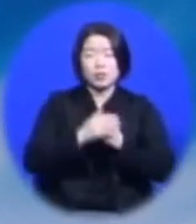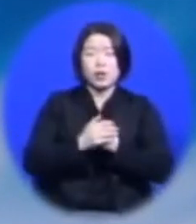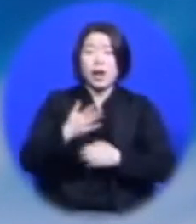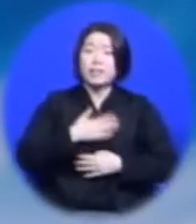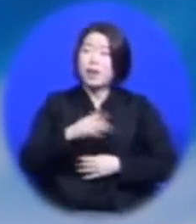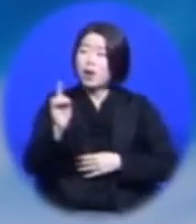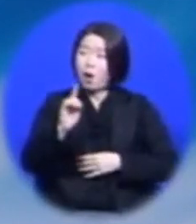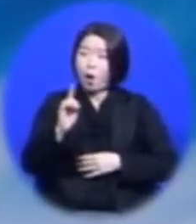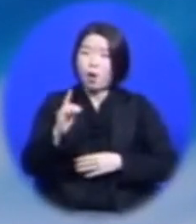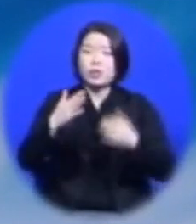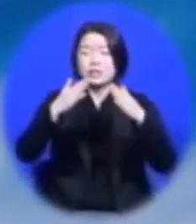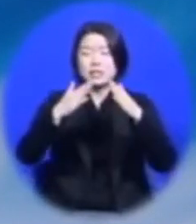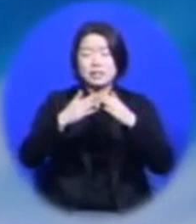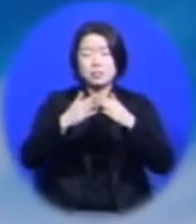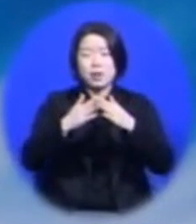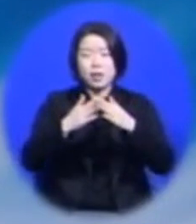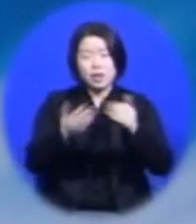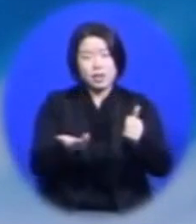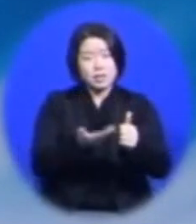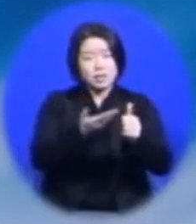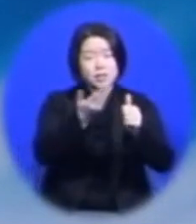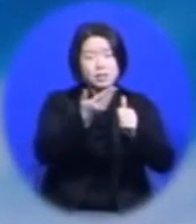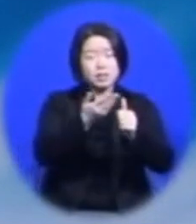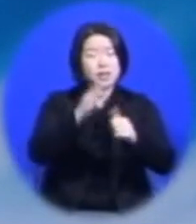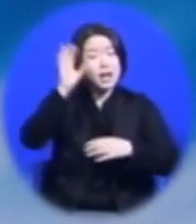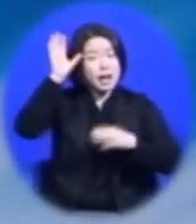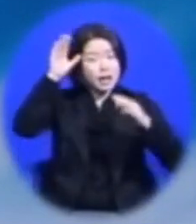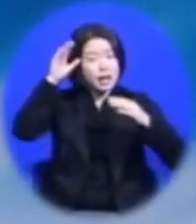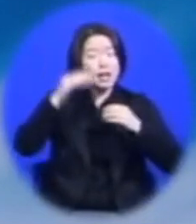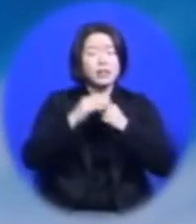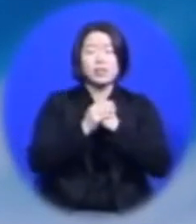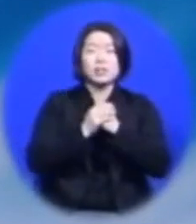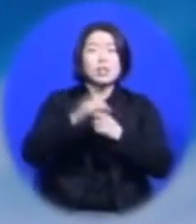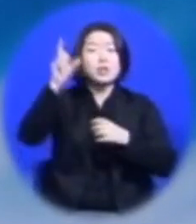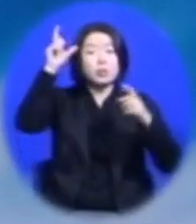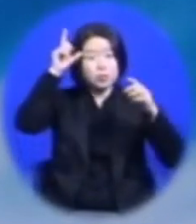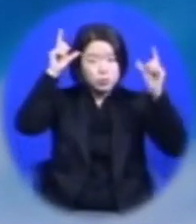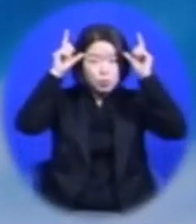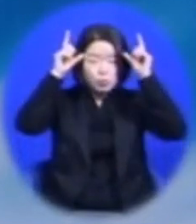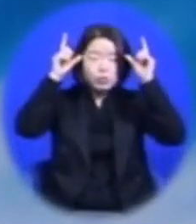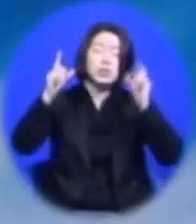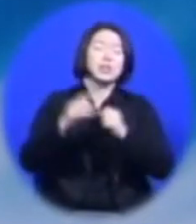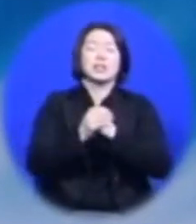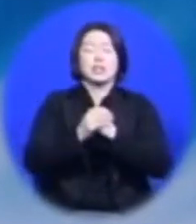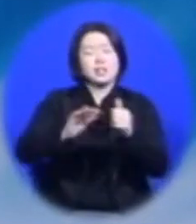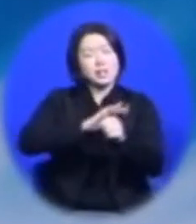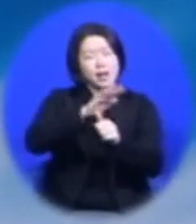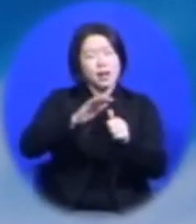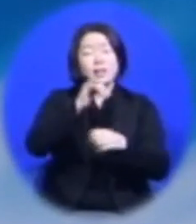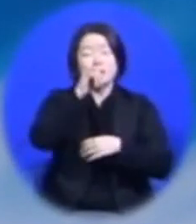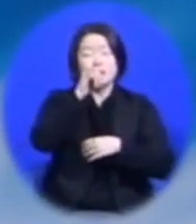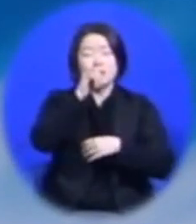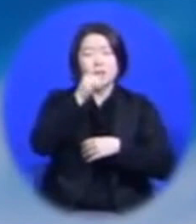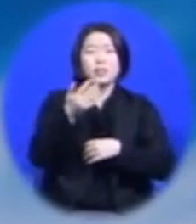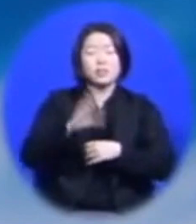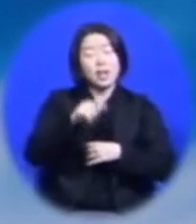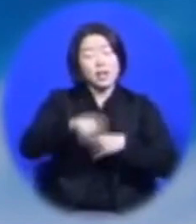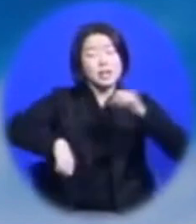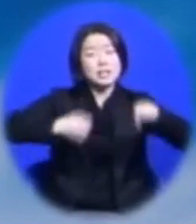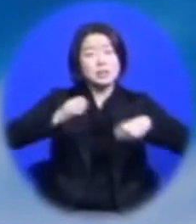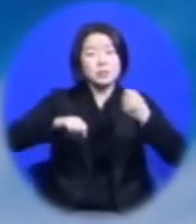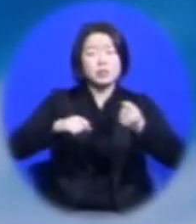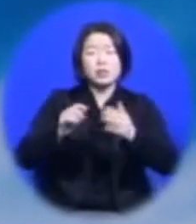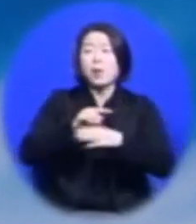내가 어느 집에서 기르는 짐승을, 개를 또는 소를 아주 사랑했는데 이 짐승이